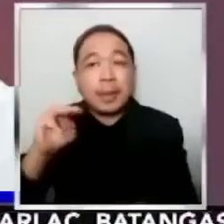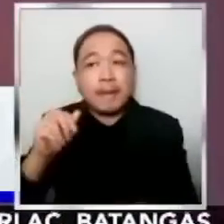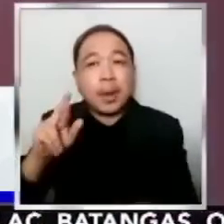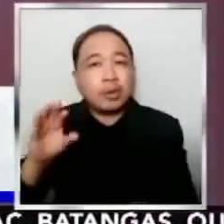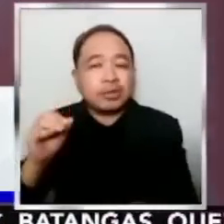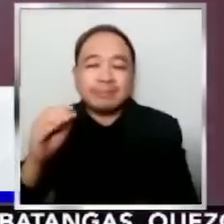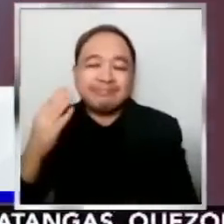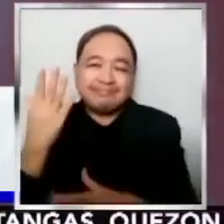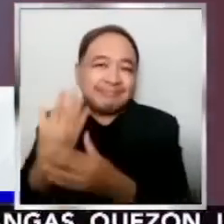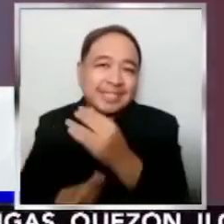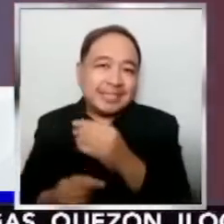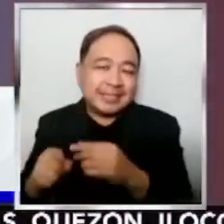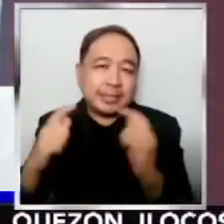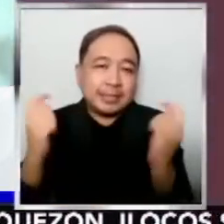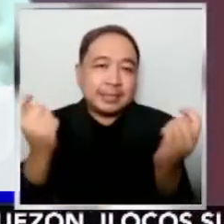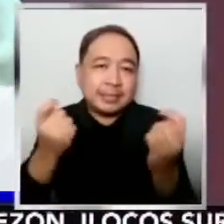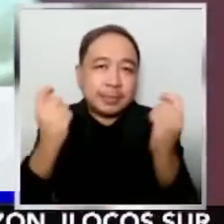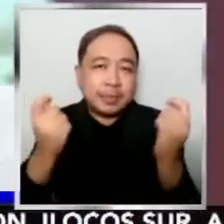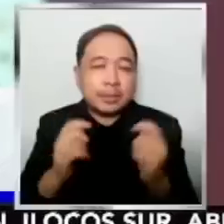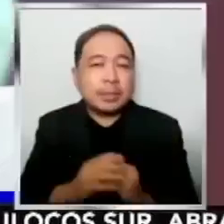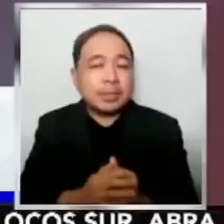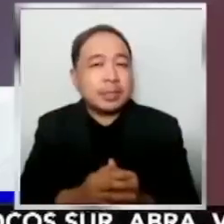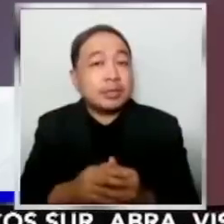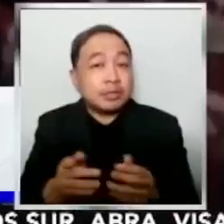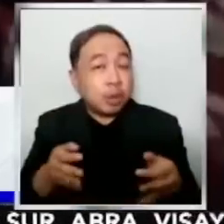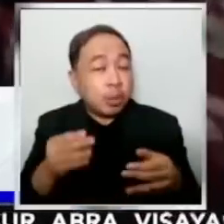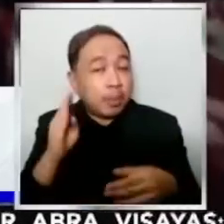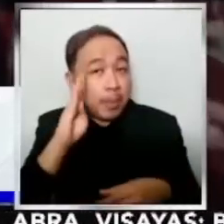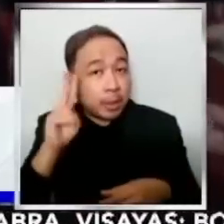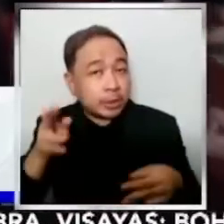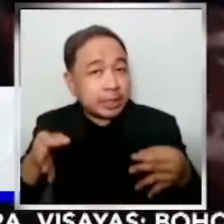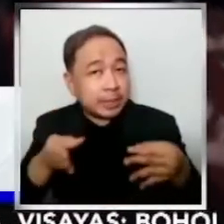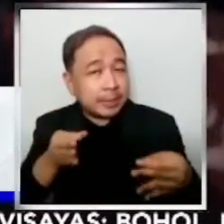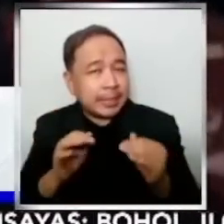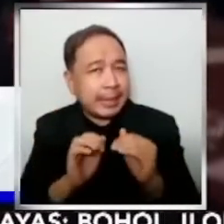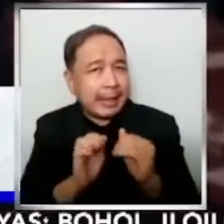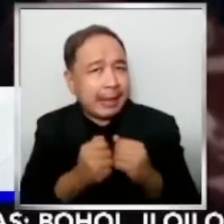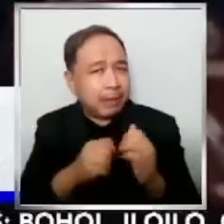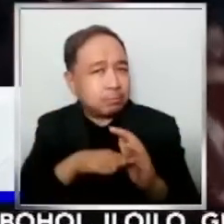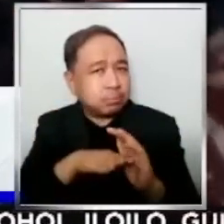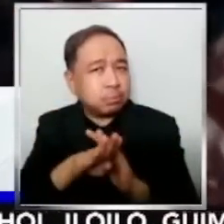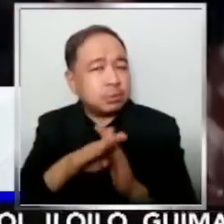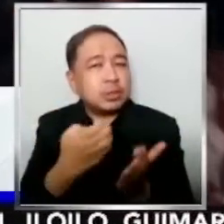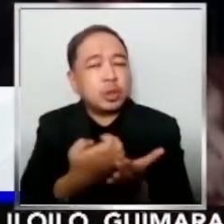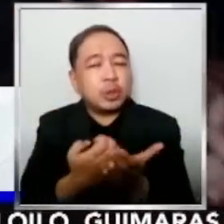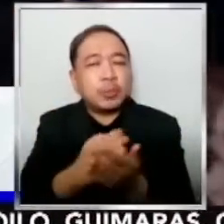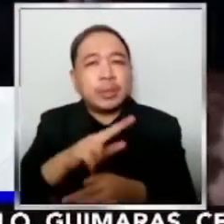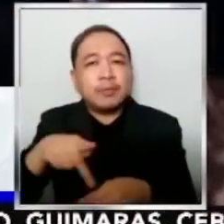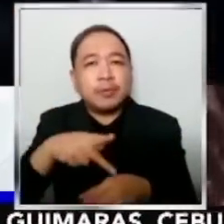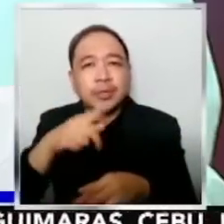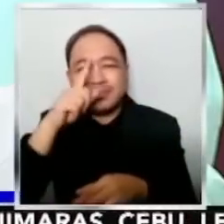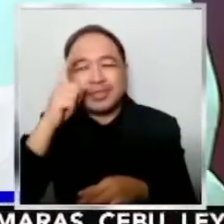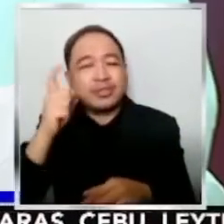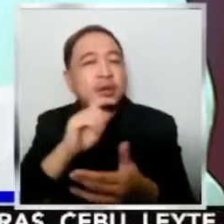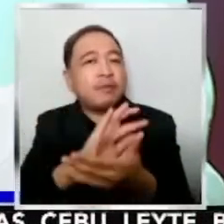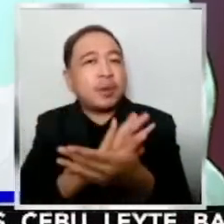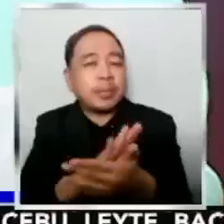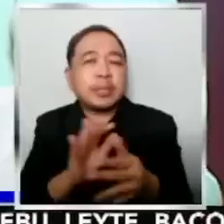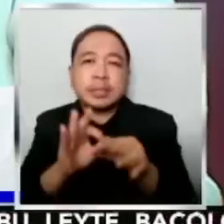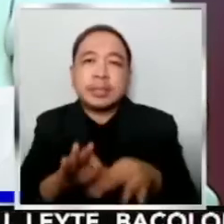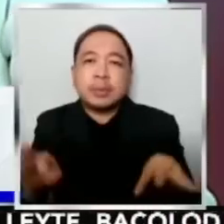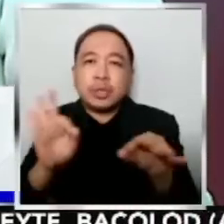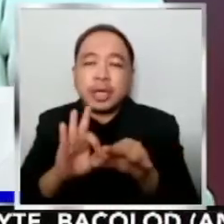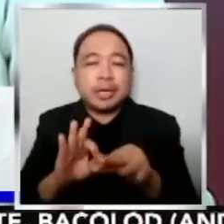ng Pilipinas dahil sa epekto ng COVID-19 pandemic, mahalaga ang matibay na pakikipagtulungan at ugnayan